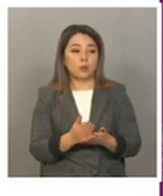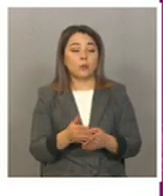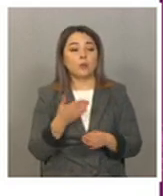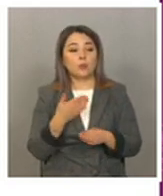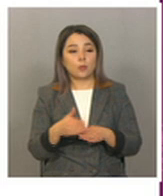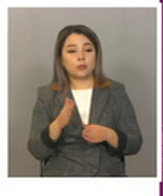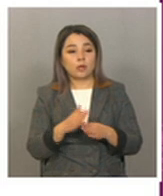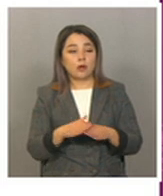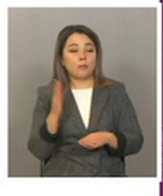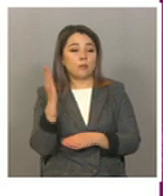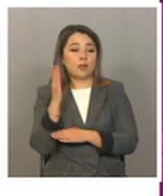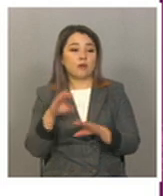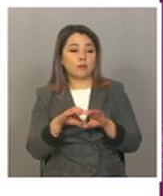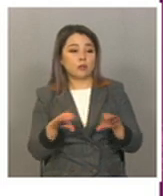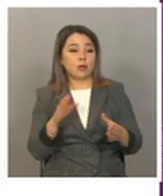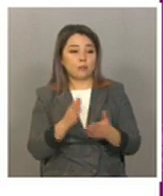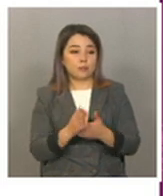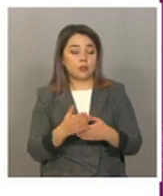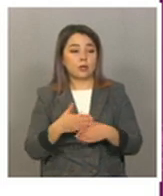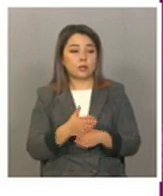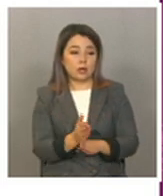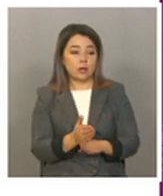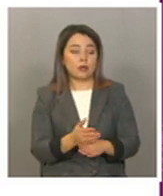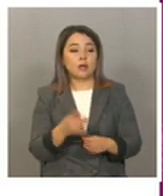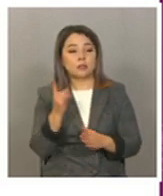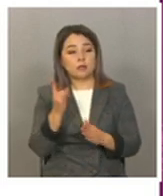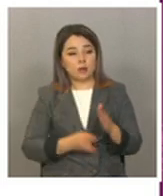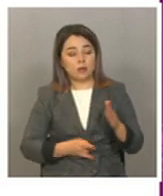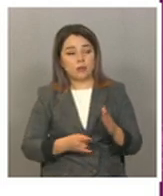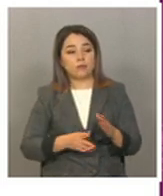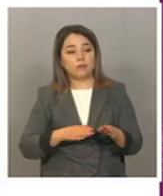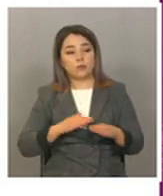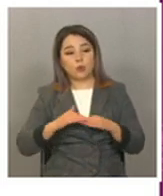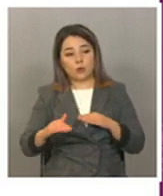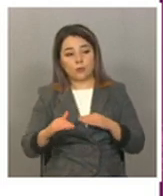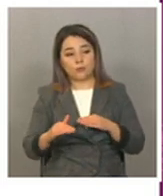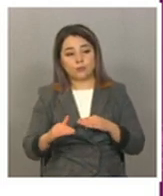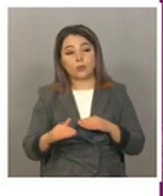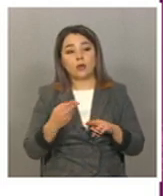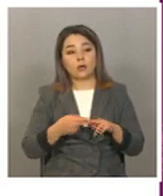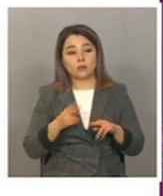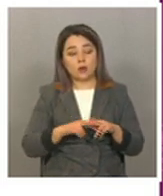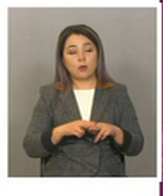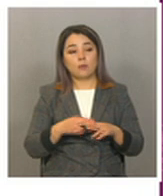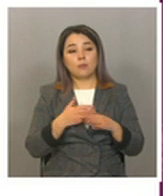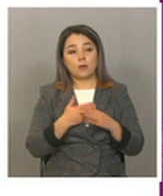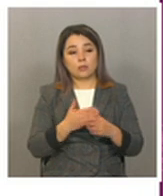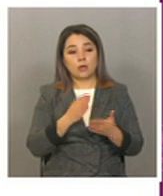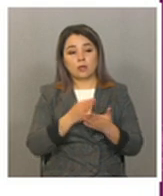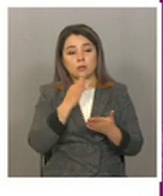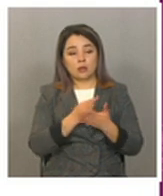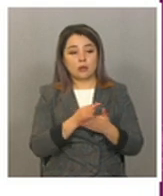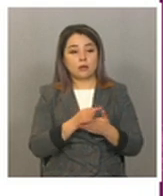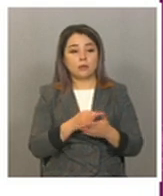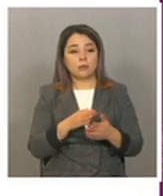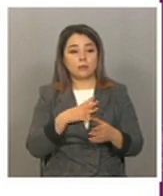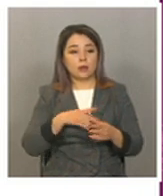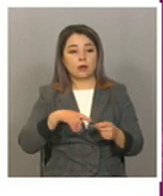бревна, расколотого или распиленного вдоль. Это помост, на котором совершалась